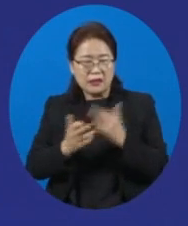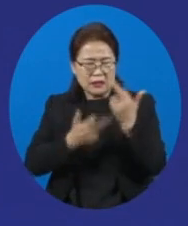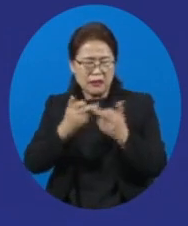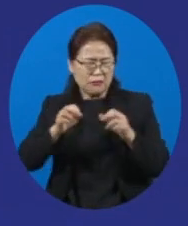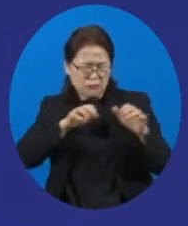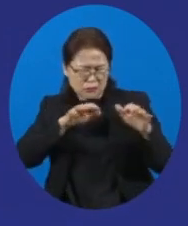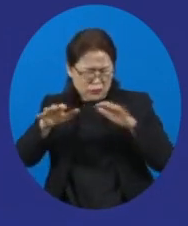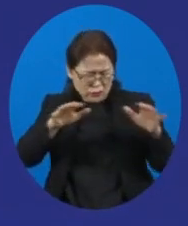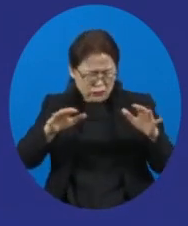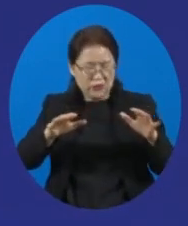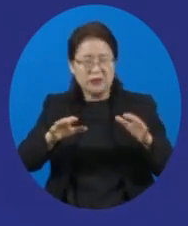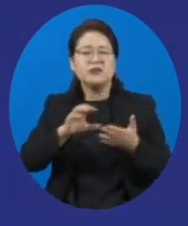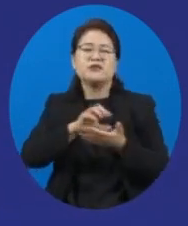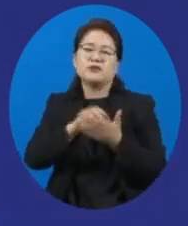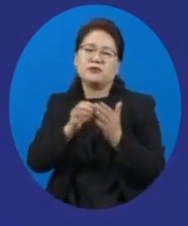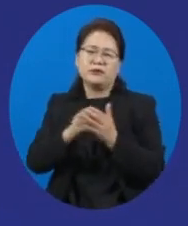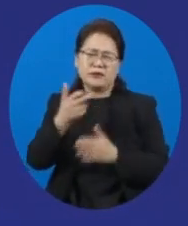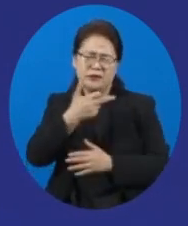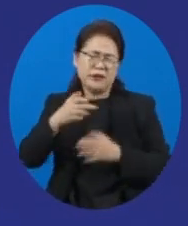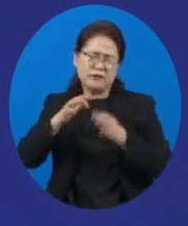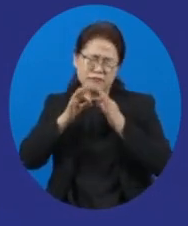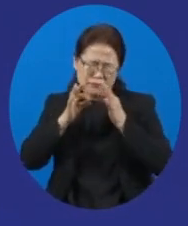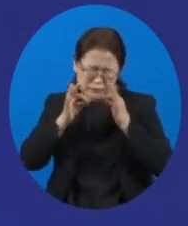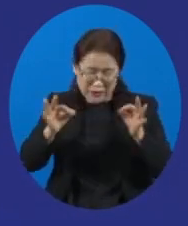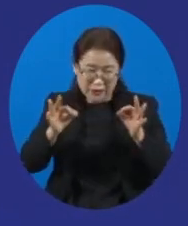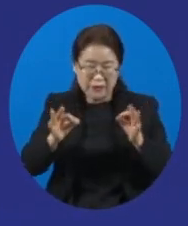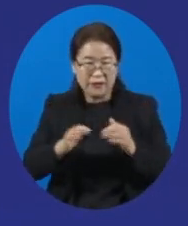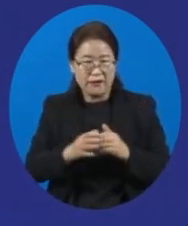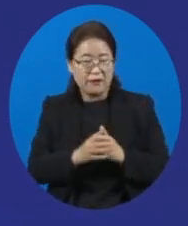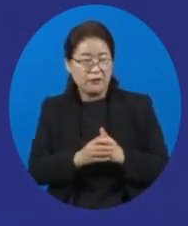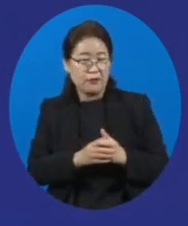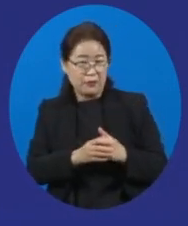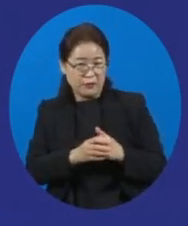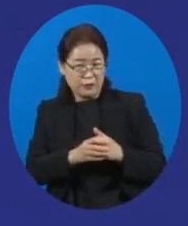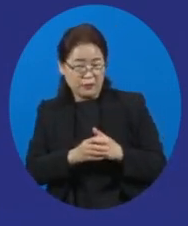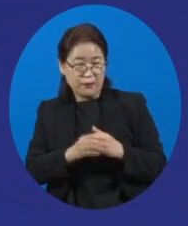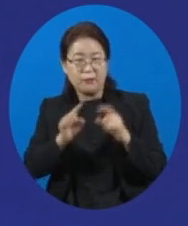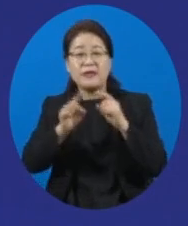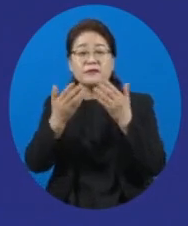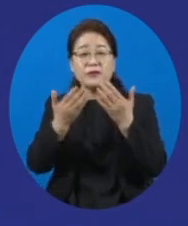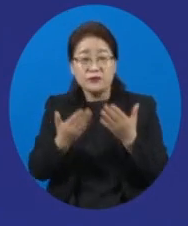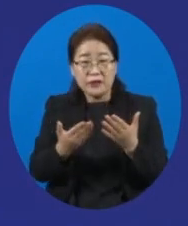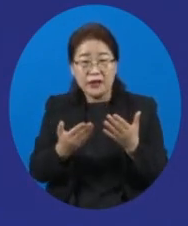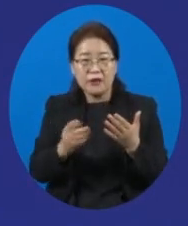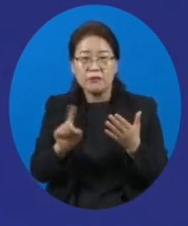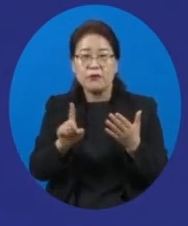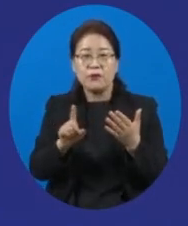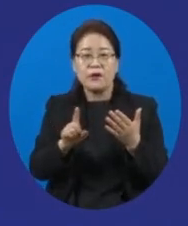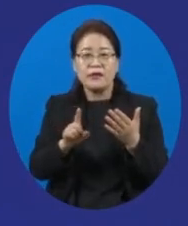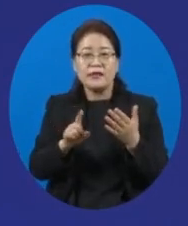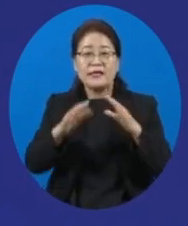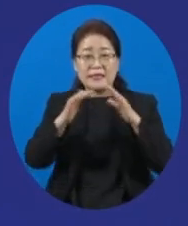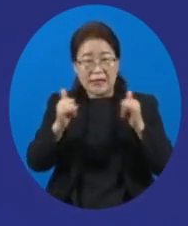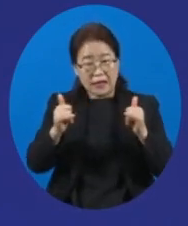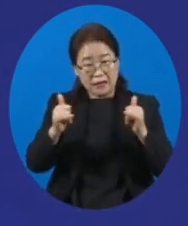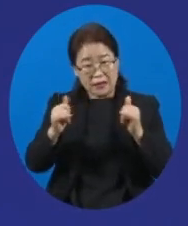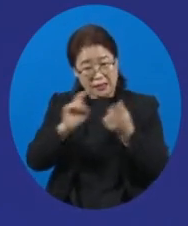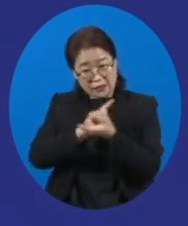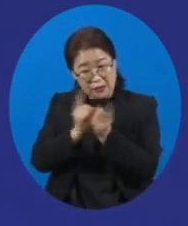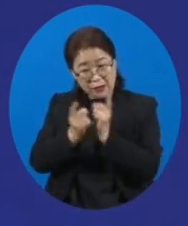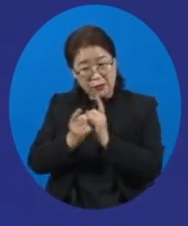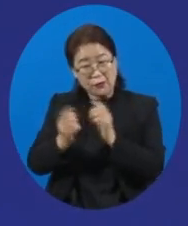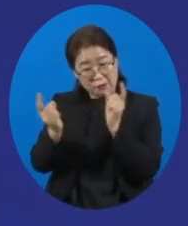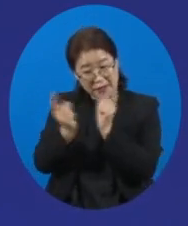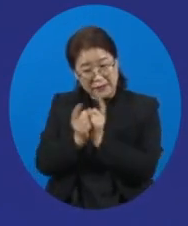소리로 아담을 부르셨어요. 그 다음에 이르시되라고 하는 말 있죠. 이 말은요, 사람과 사람이 만나서